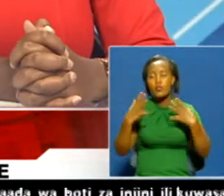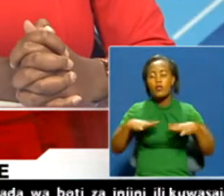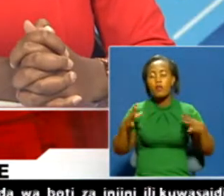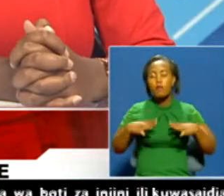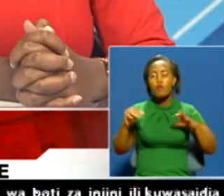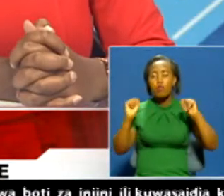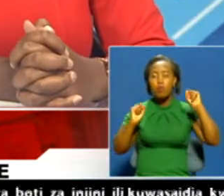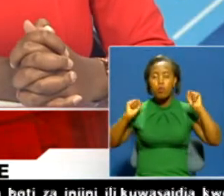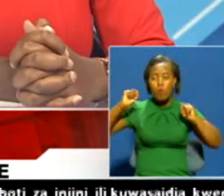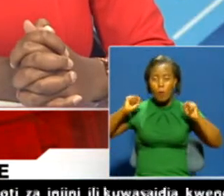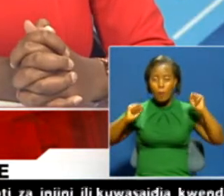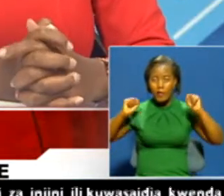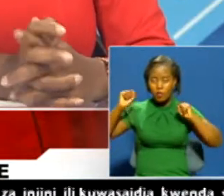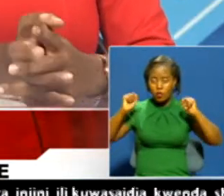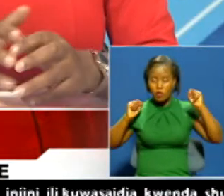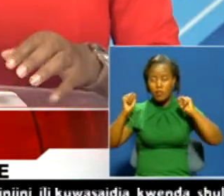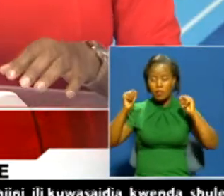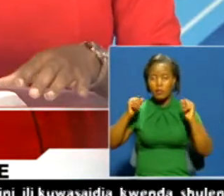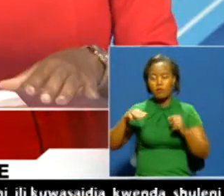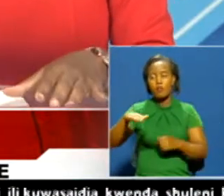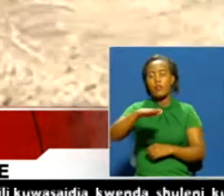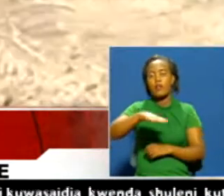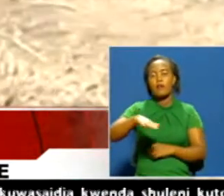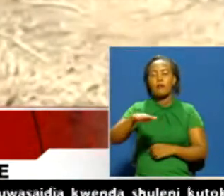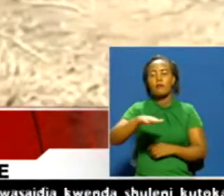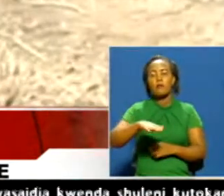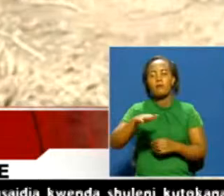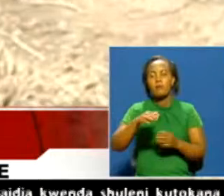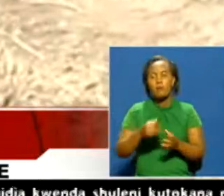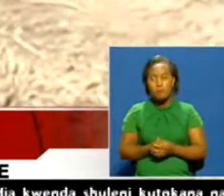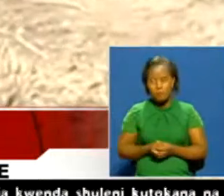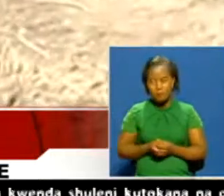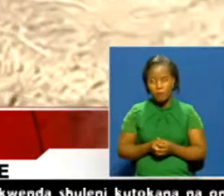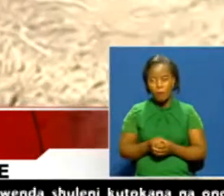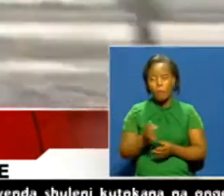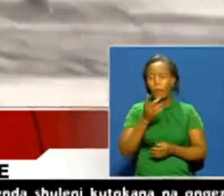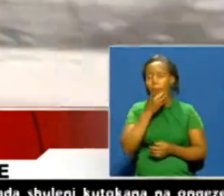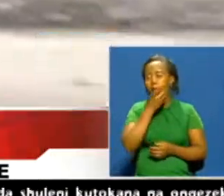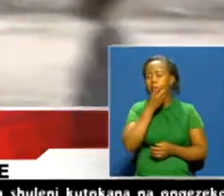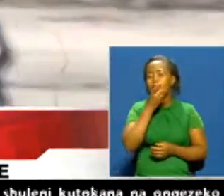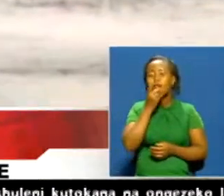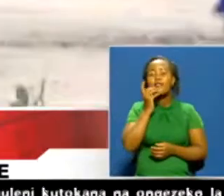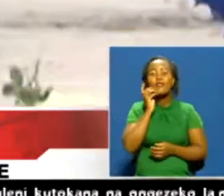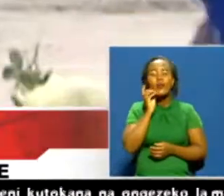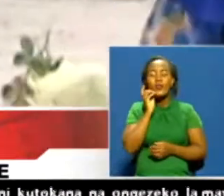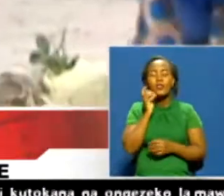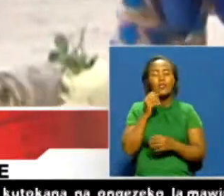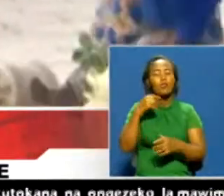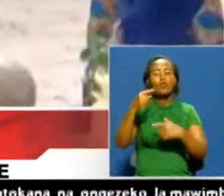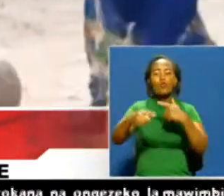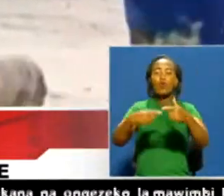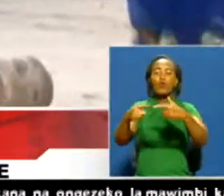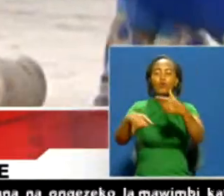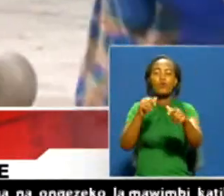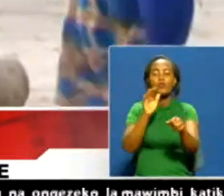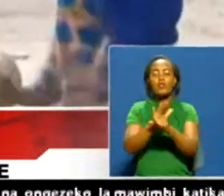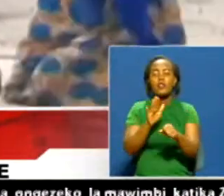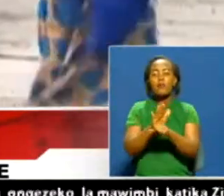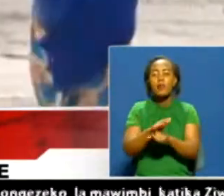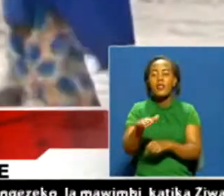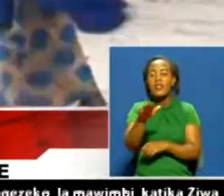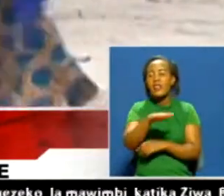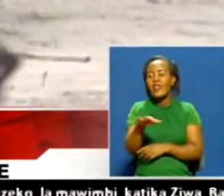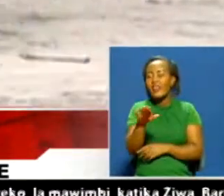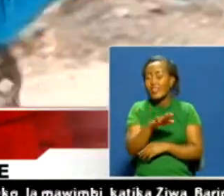kuhamahama katika maeneo hayo. Kiangazi kinachoendelea katika sehemu nyingi za eneo la kaskazini mashariki